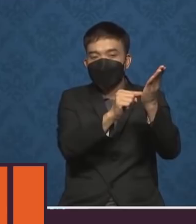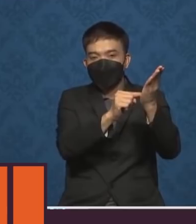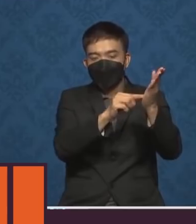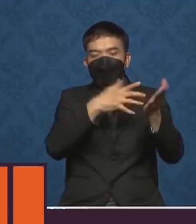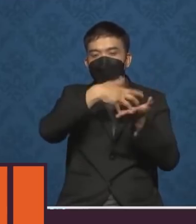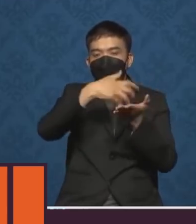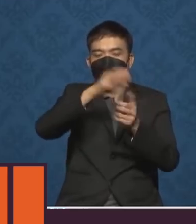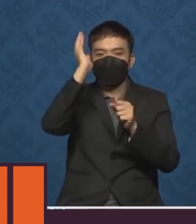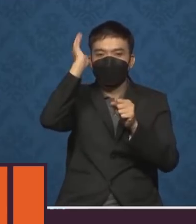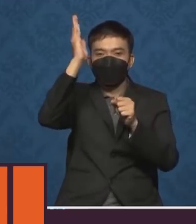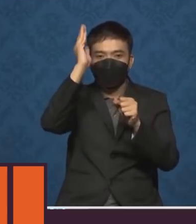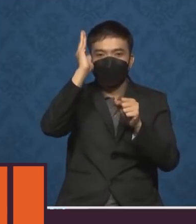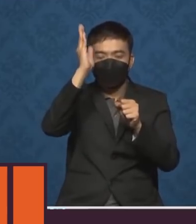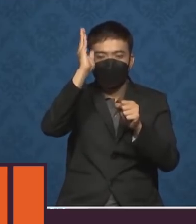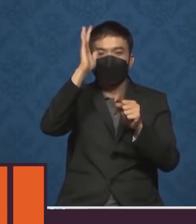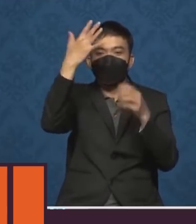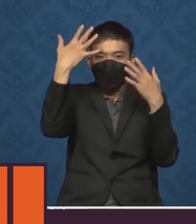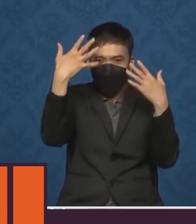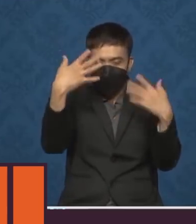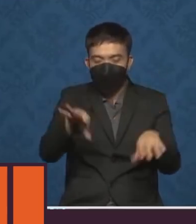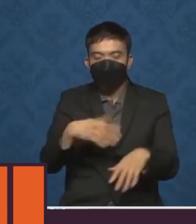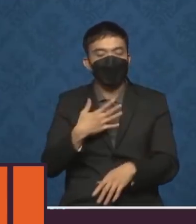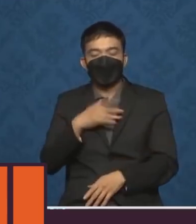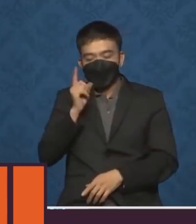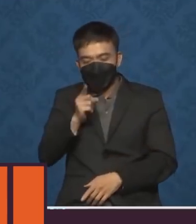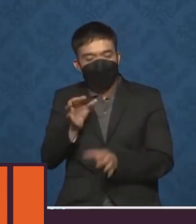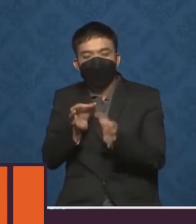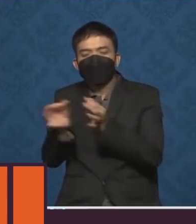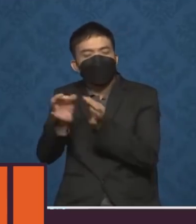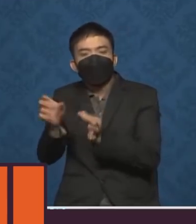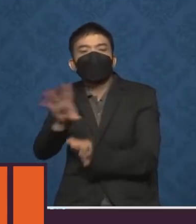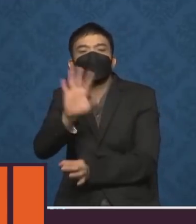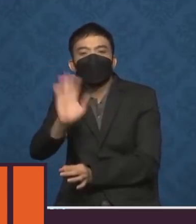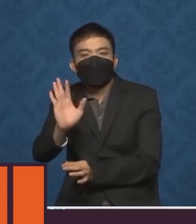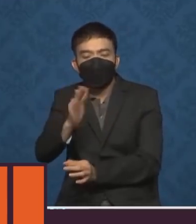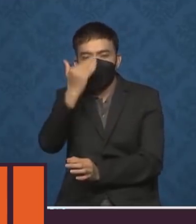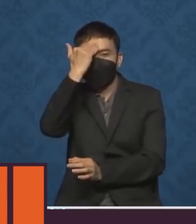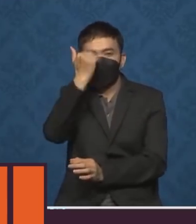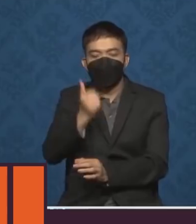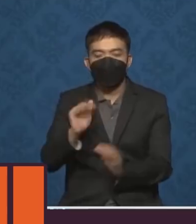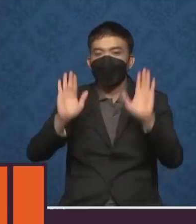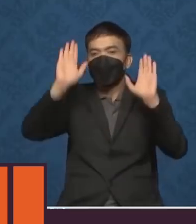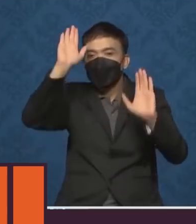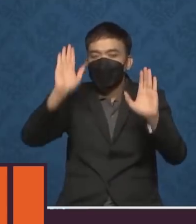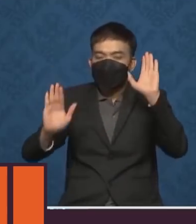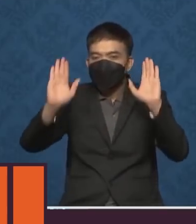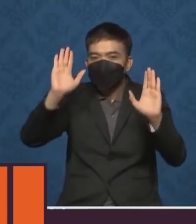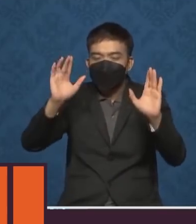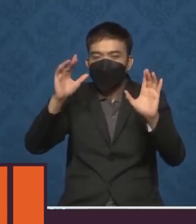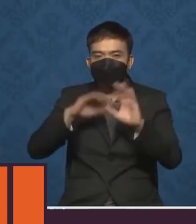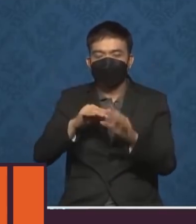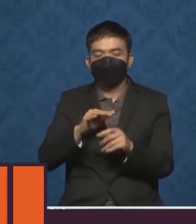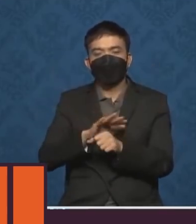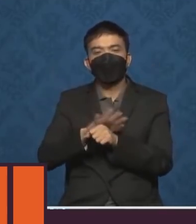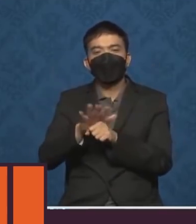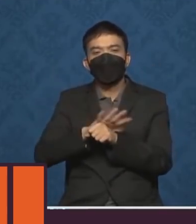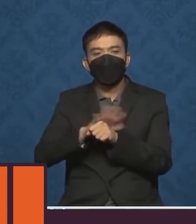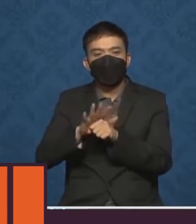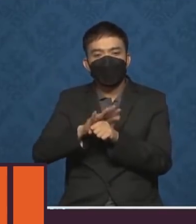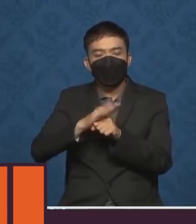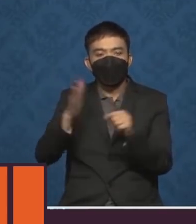ในหลักการใหญ่ซึ่งเราแทบจะไม่ต้องอภิปรายกันเลยว่าในระบอบประชาธิปไตยที่เรากลับคืนมาแม้จะเป็นเพียงแค่ประชาธิปไตยบ